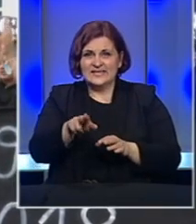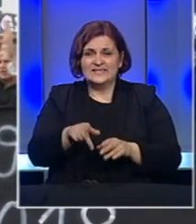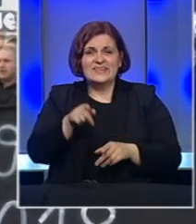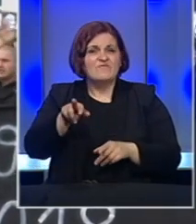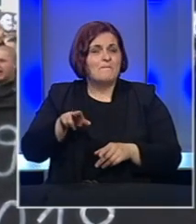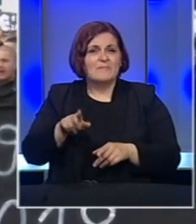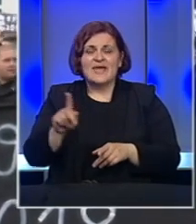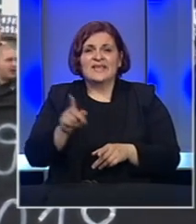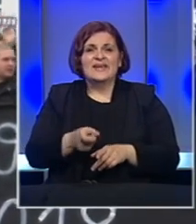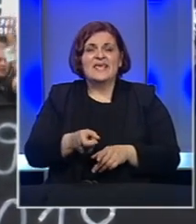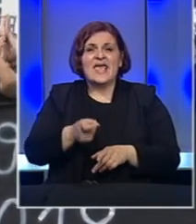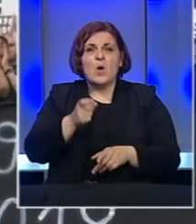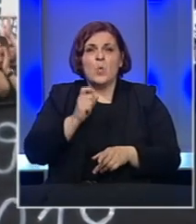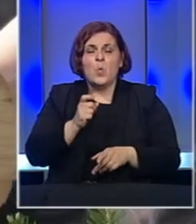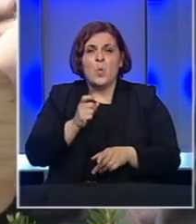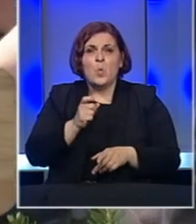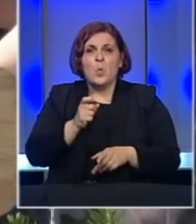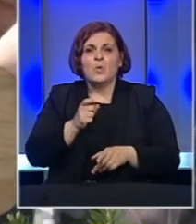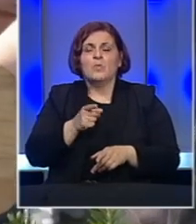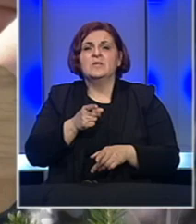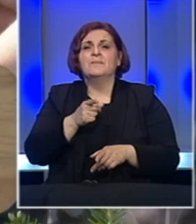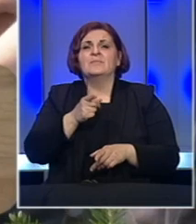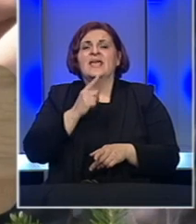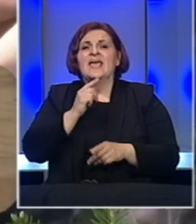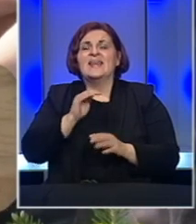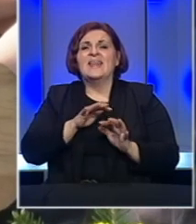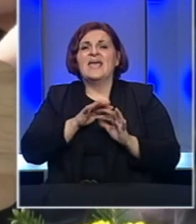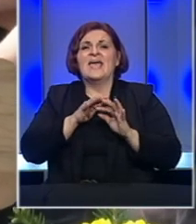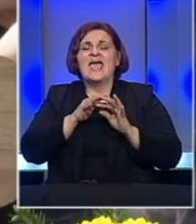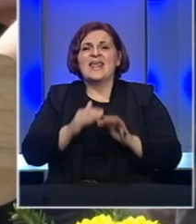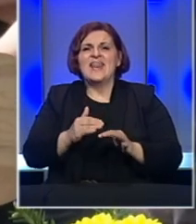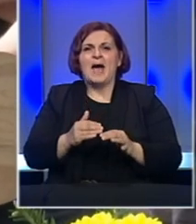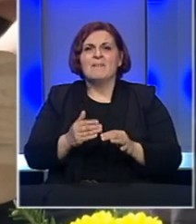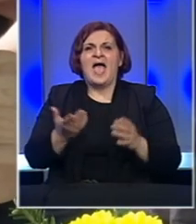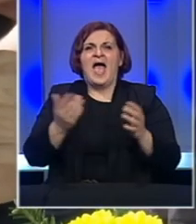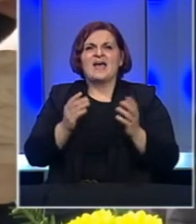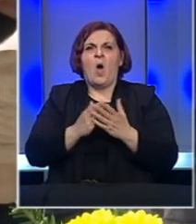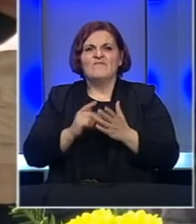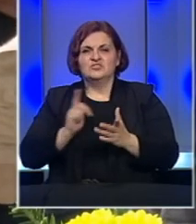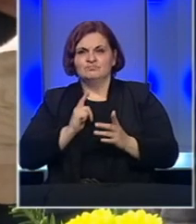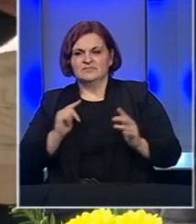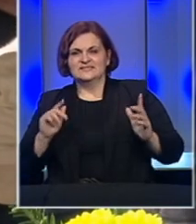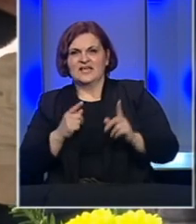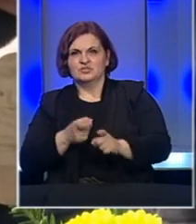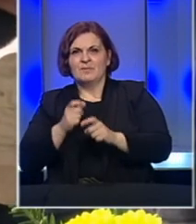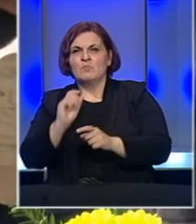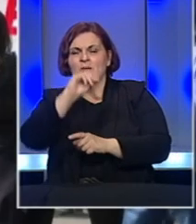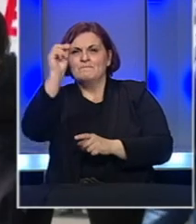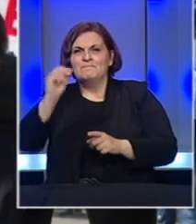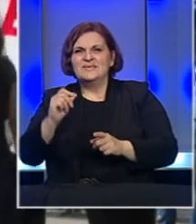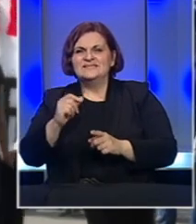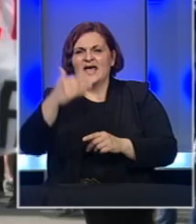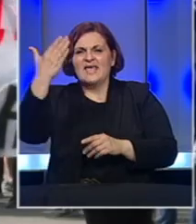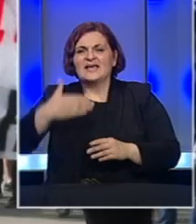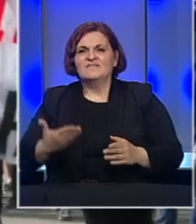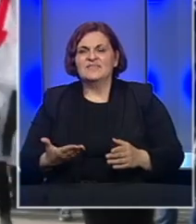nije ubijen uopšte u dogovorenoj tuči navijača, nego u napadu iz zasjede zbog prethodnog sukoba oko brisanja grafita. Porodica